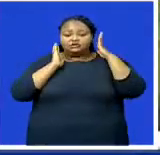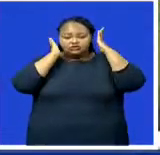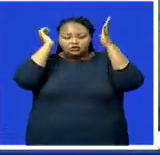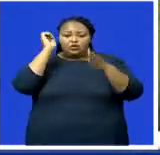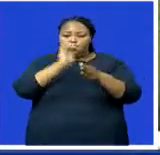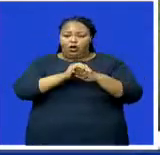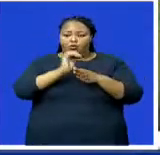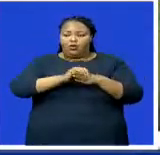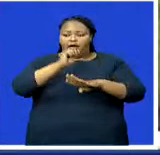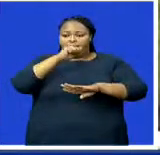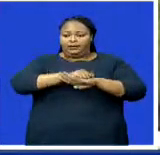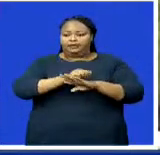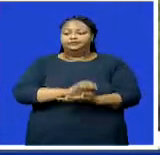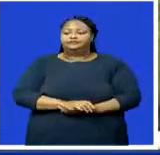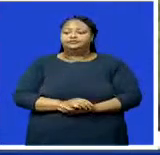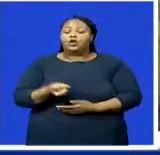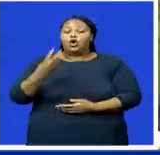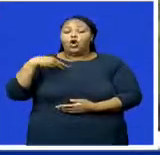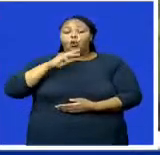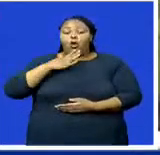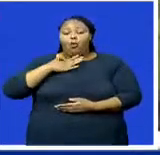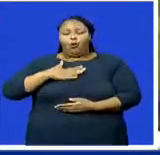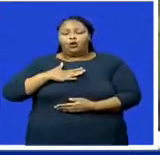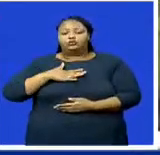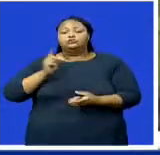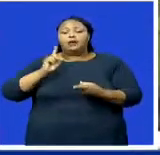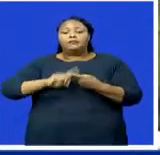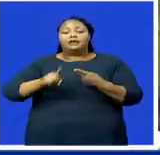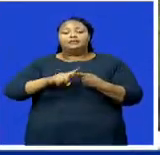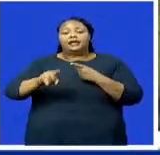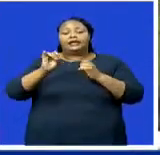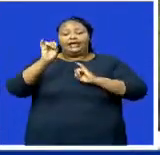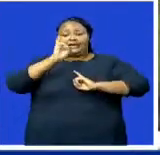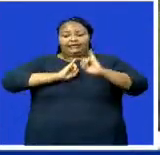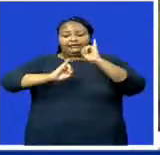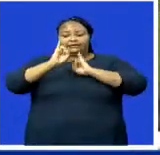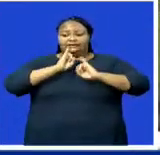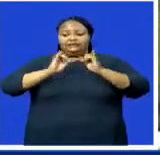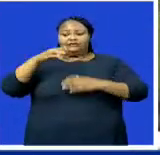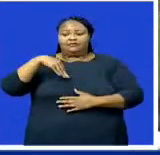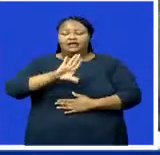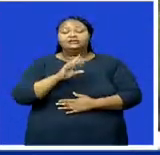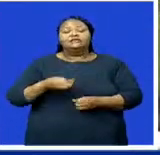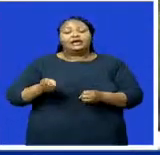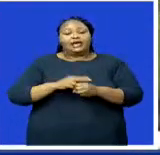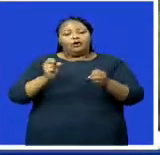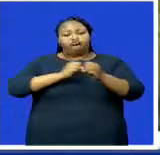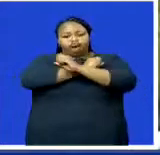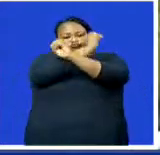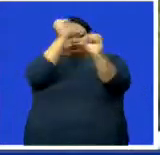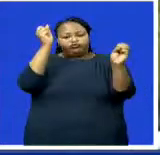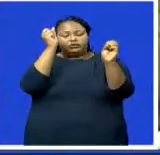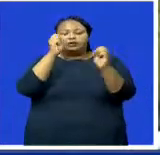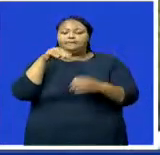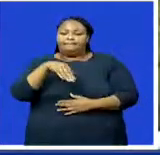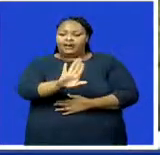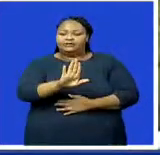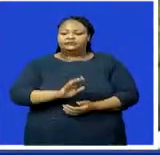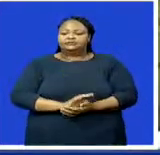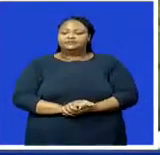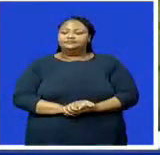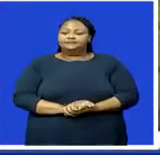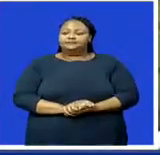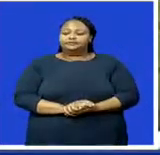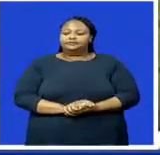internationally. Babonangale futhi bawina internationally. Ngileyo itarget yathu lesile seyibukile. Angibekise nje ukuthi kwesinye